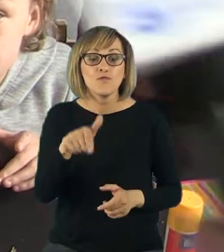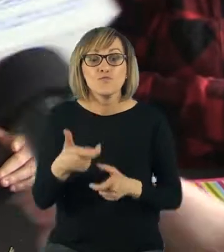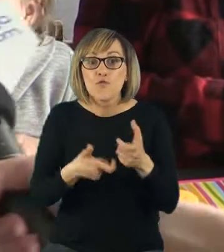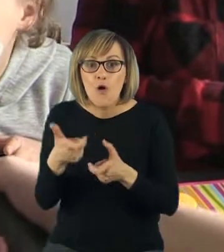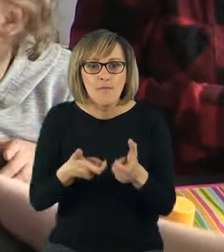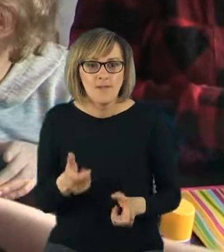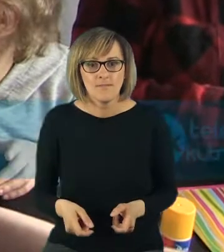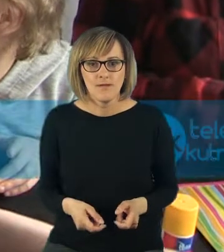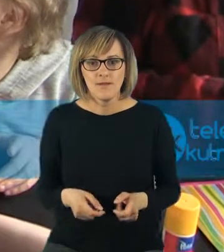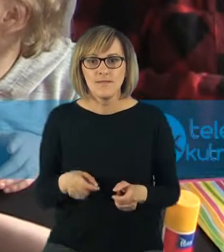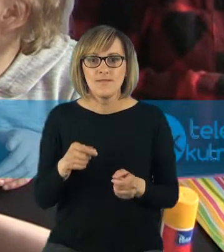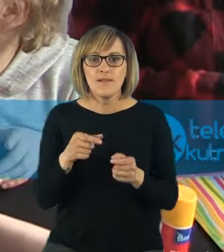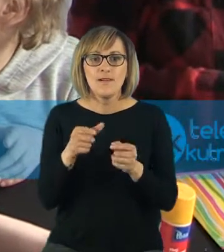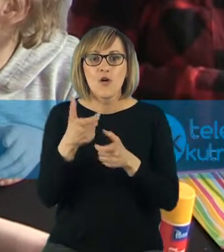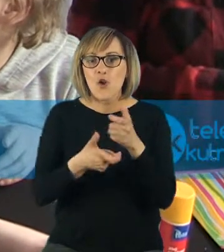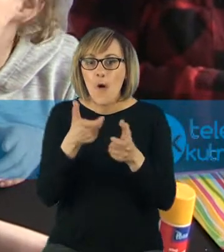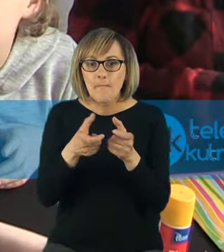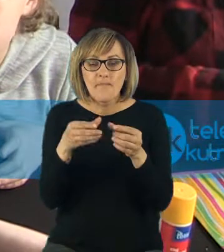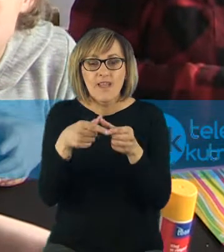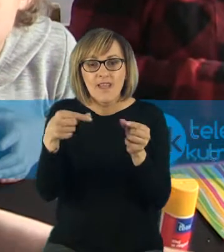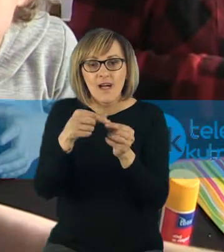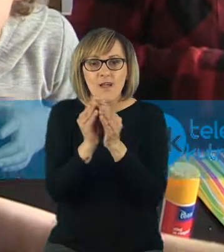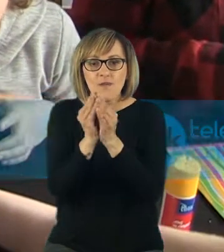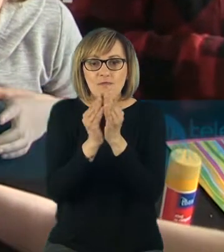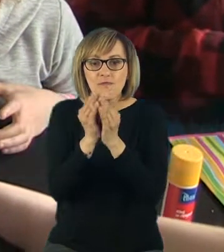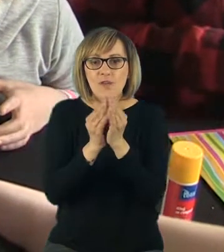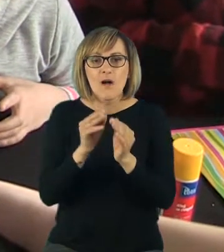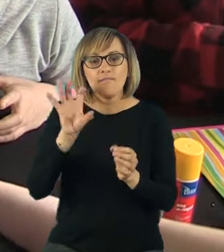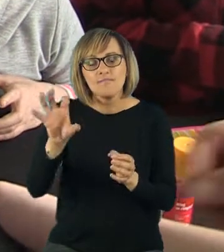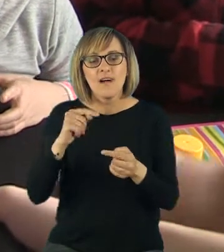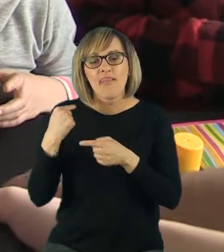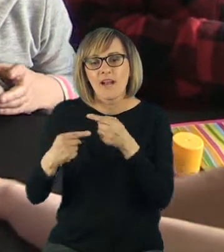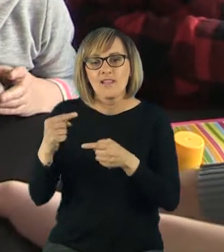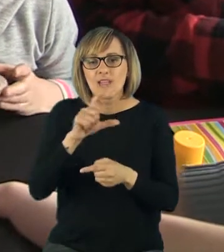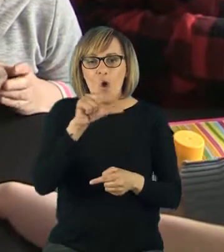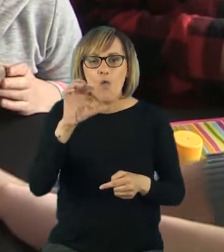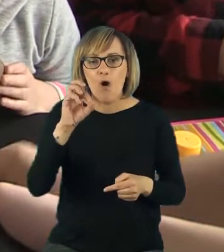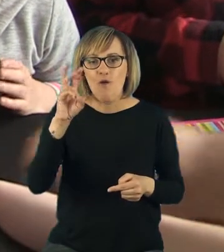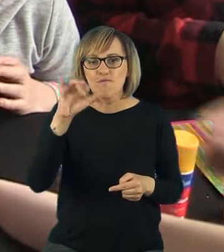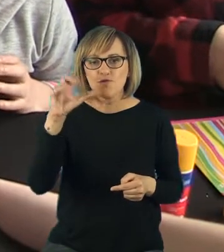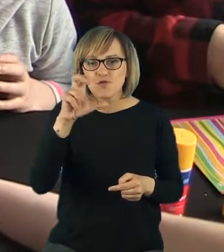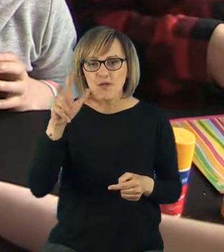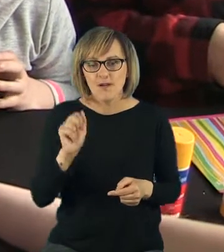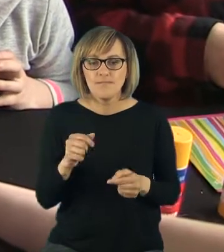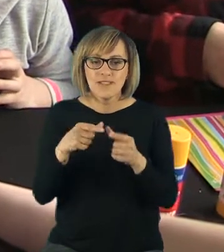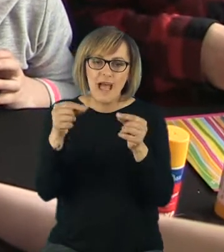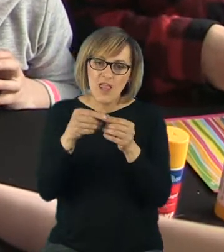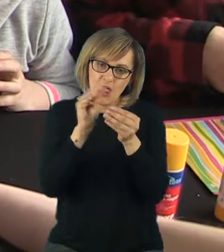tworzyć? Klejamy wycinanką łowicką wydmuszki. Dzieci obklejają